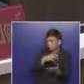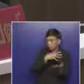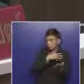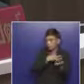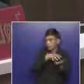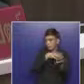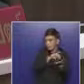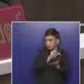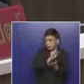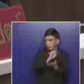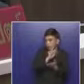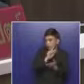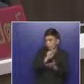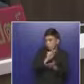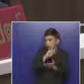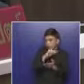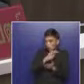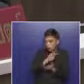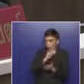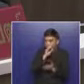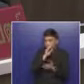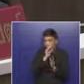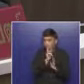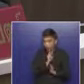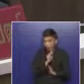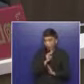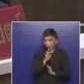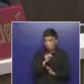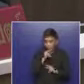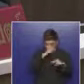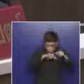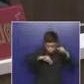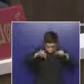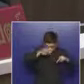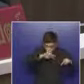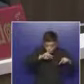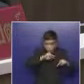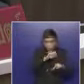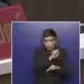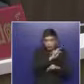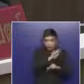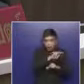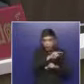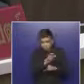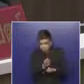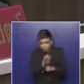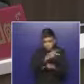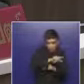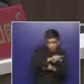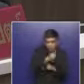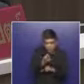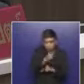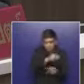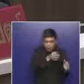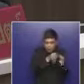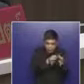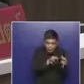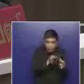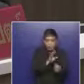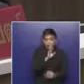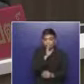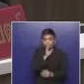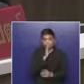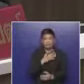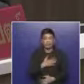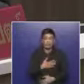แต่ว่าสตง.เวลากรมบัญชีกลางตรวจเขาชี้แจงกลับไปชี้แจงกลับมาหลายทีผมบอกว่าถ้าสตง.ตรวจ